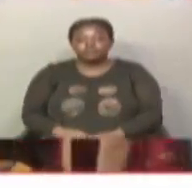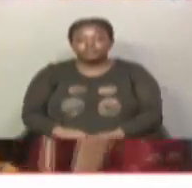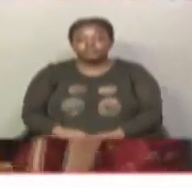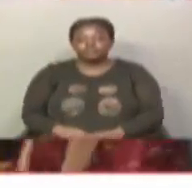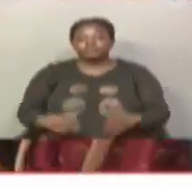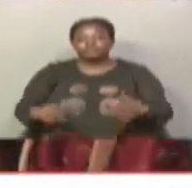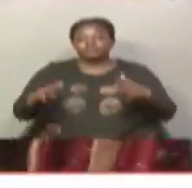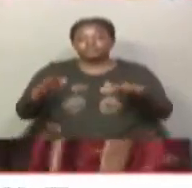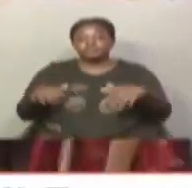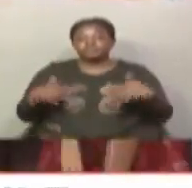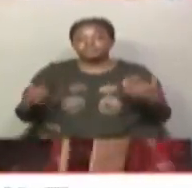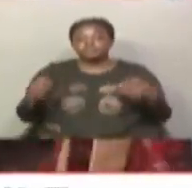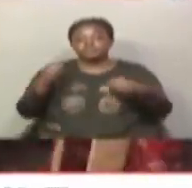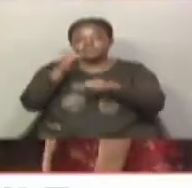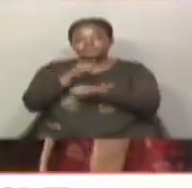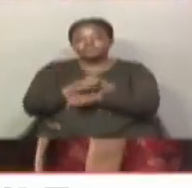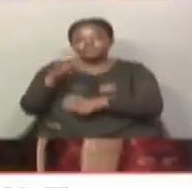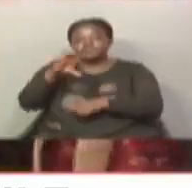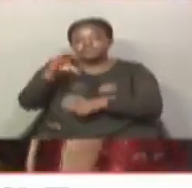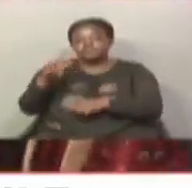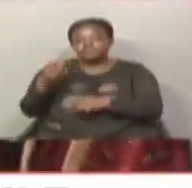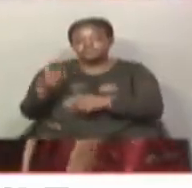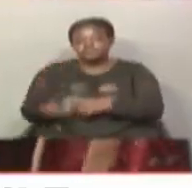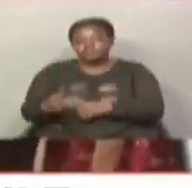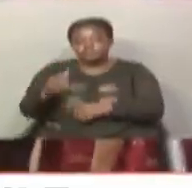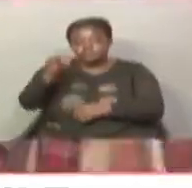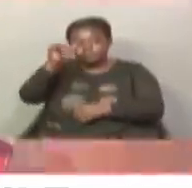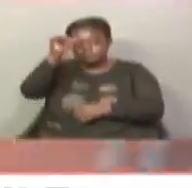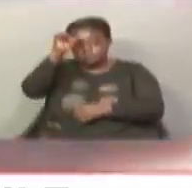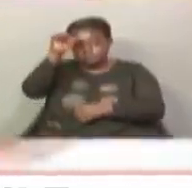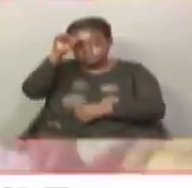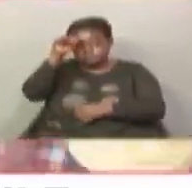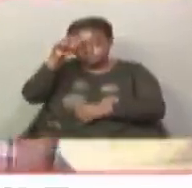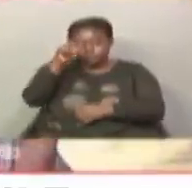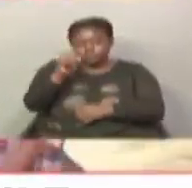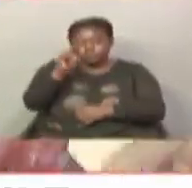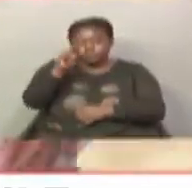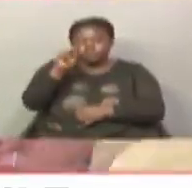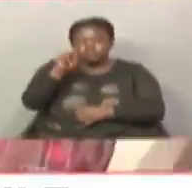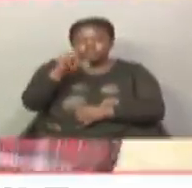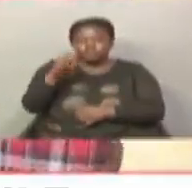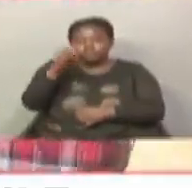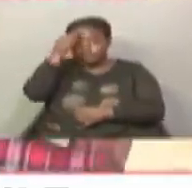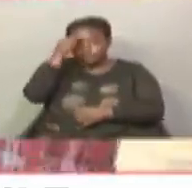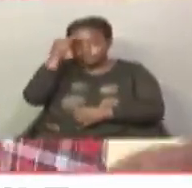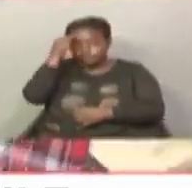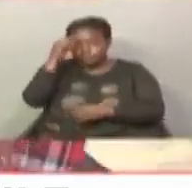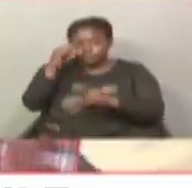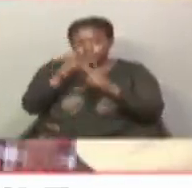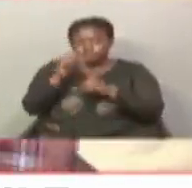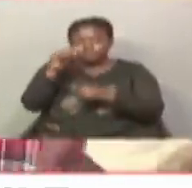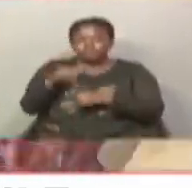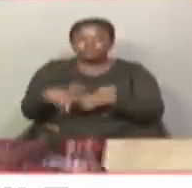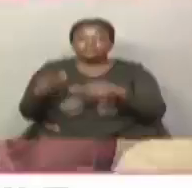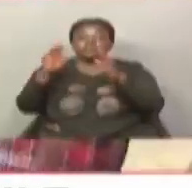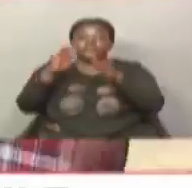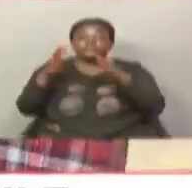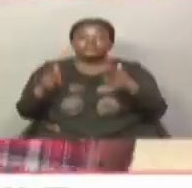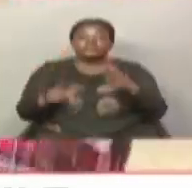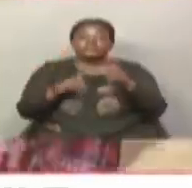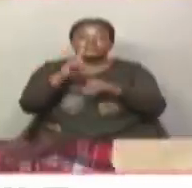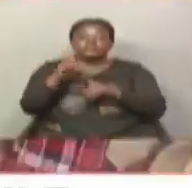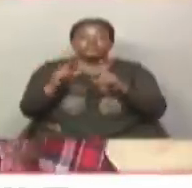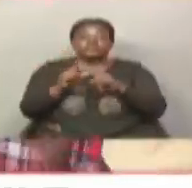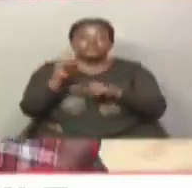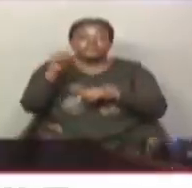Kubadde kusagambiza ku ssomero lya State Revival Nursery Primary School ye Kawempetula ng'abayizi ab'ekibiina ekyomusanvu bajaganya olw'okuyita obulungi ebigezo by'ekibiina